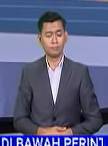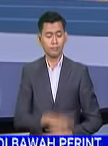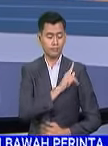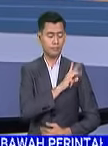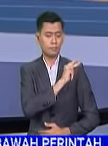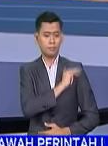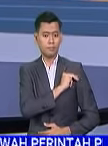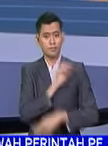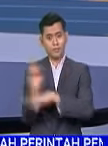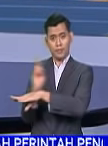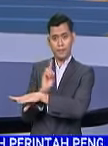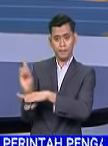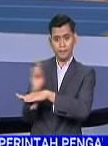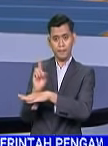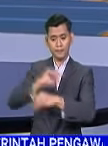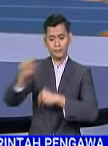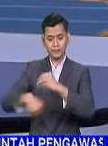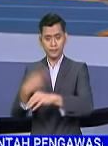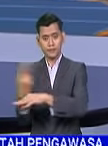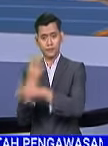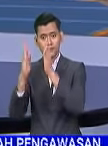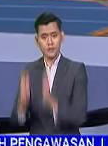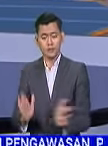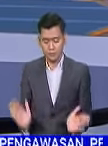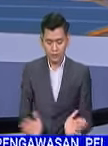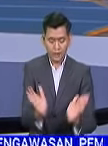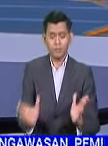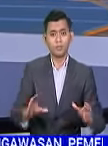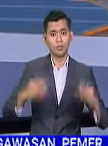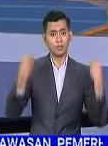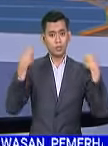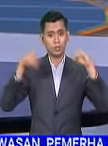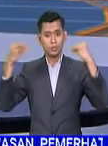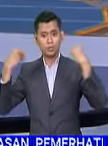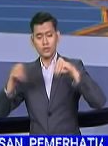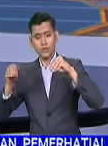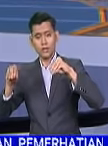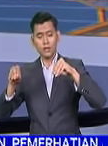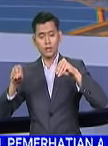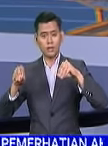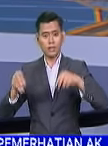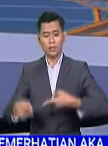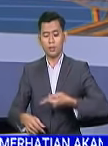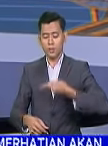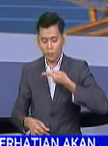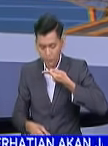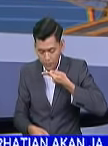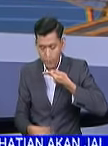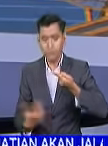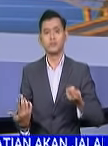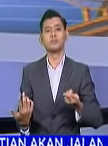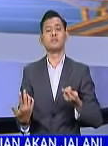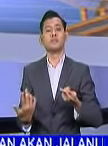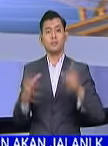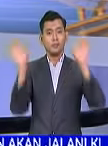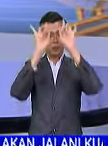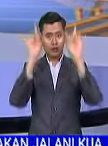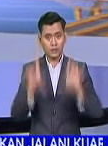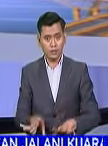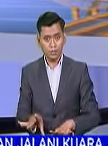Kementerian Perdagangan Dalam Negeri dan Hal Ehwal Pengguna menggalakkan perjualan kit ujian pantas antigen COVID-19 atau ujian kendiri